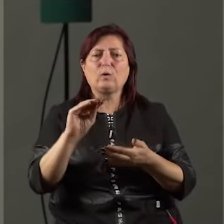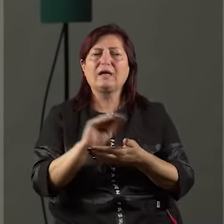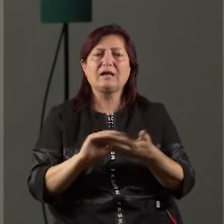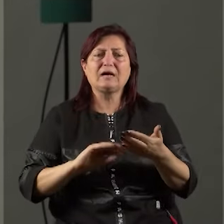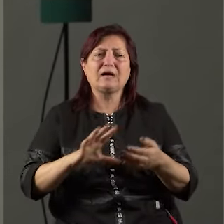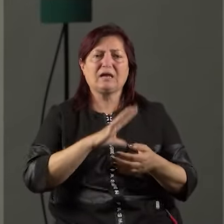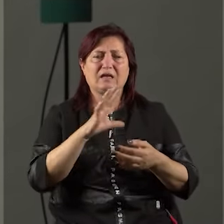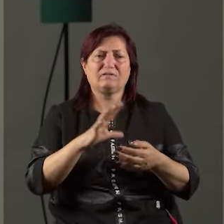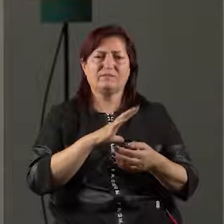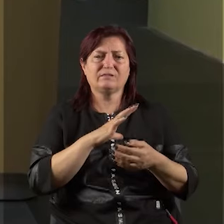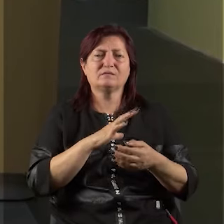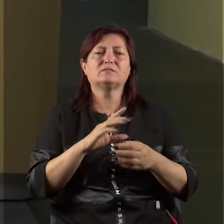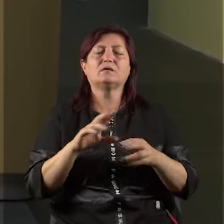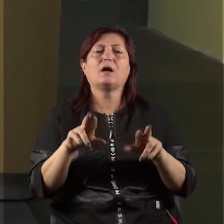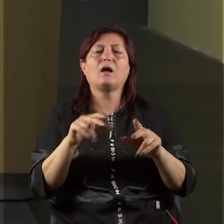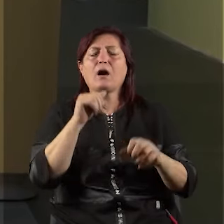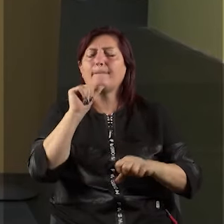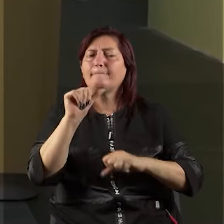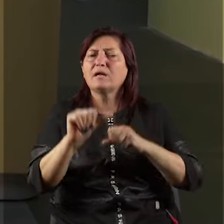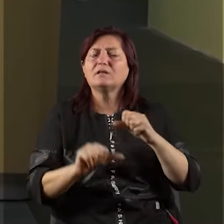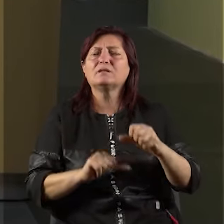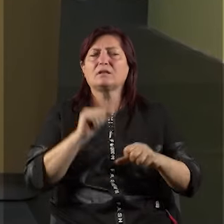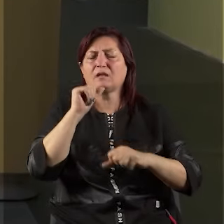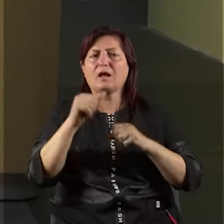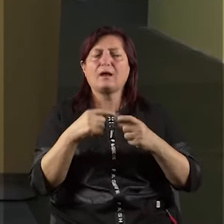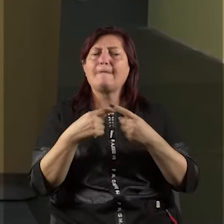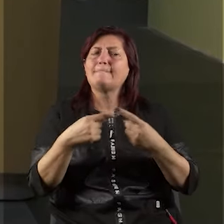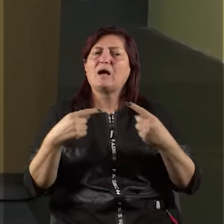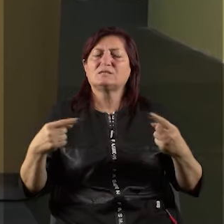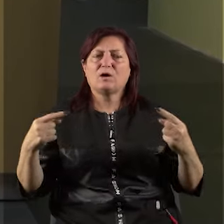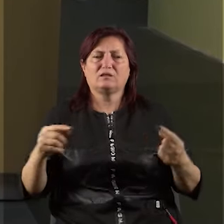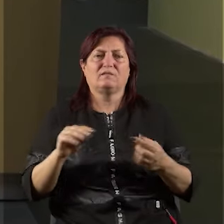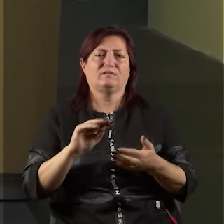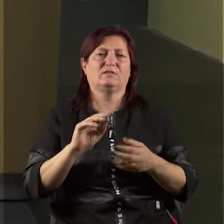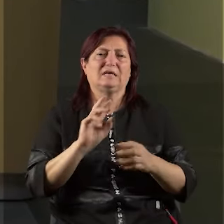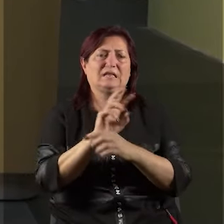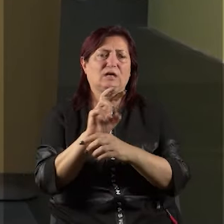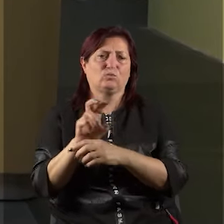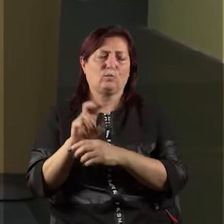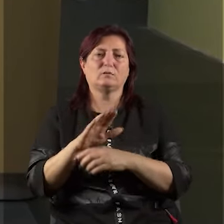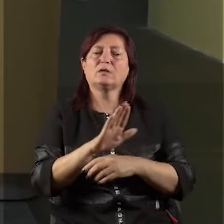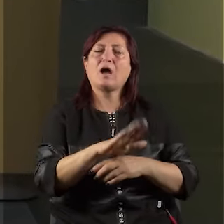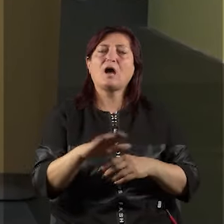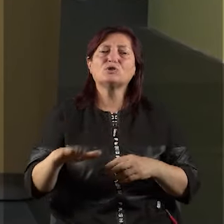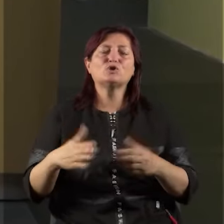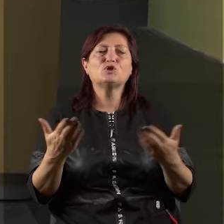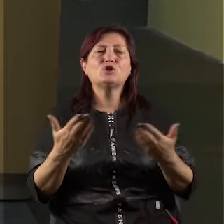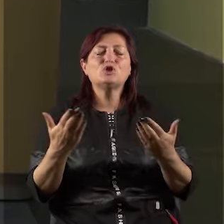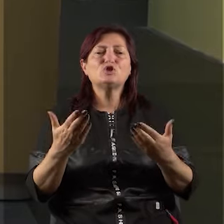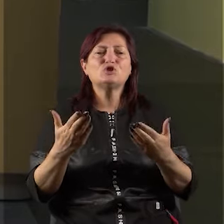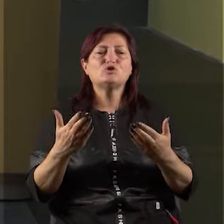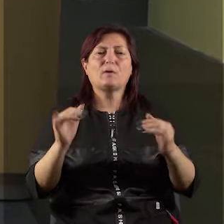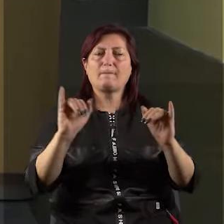այդպիսի հանդիպումներում ամեն տարի բազմաթիվ գնում եմ եւ ասենք աշակերտները ինչպես են քո